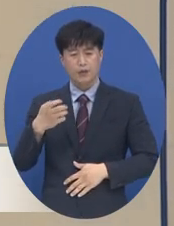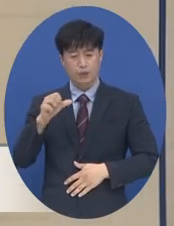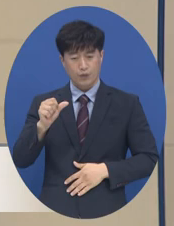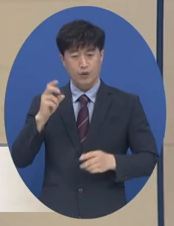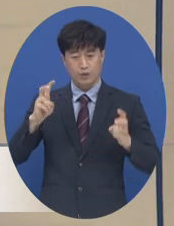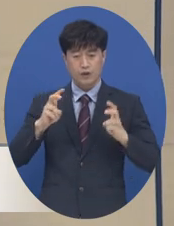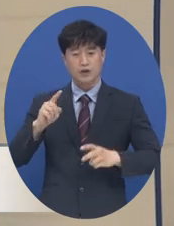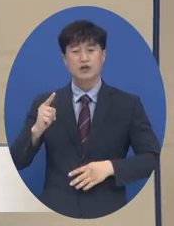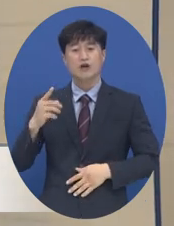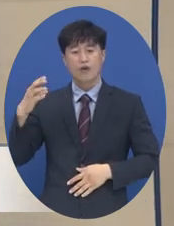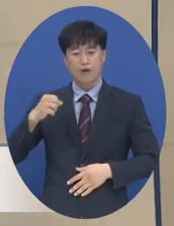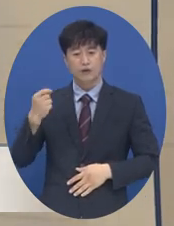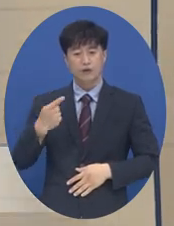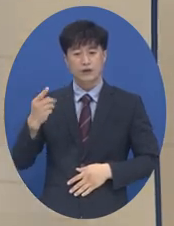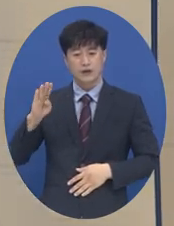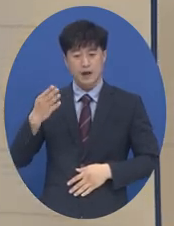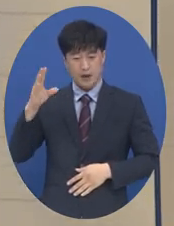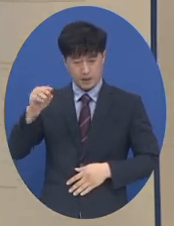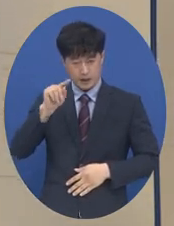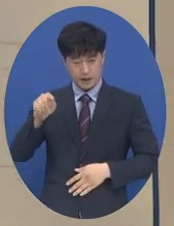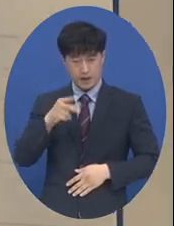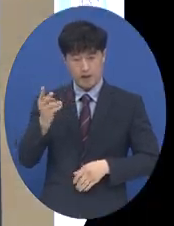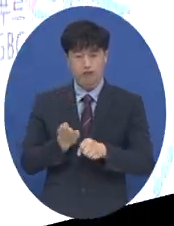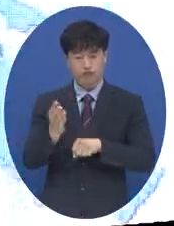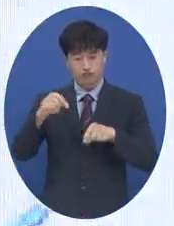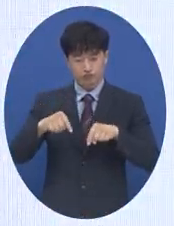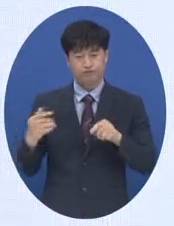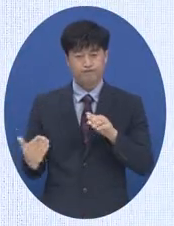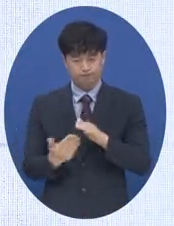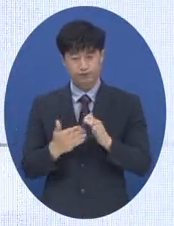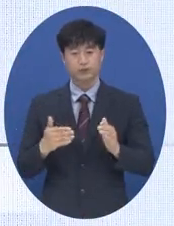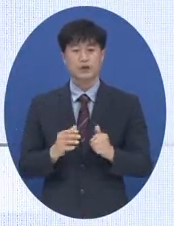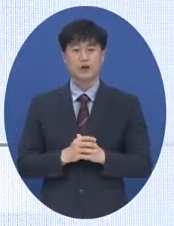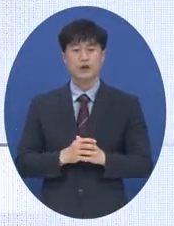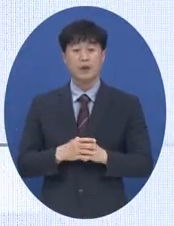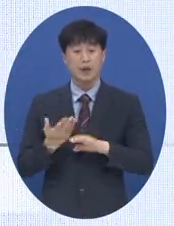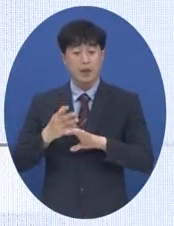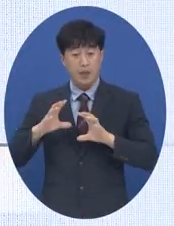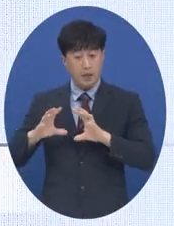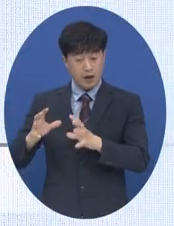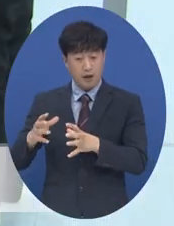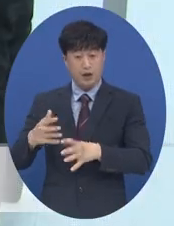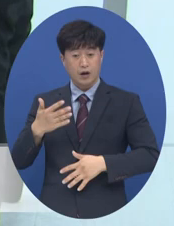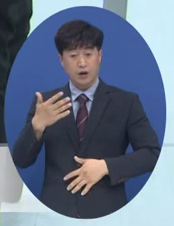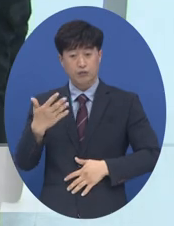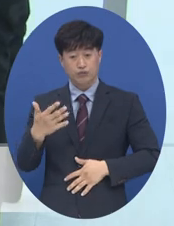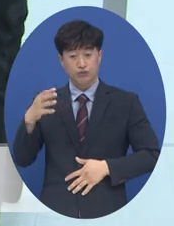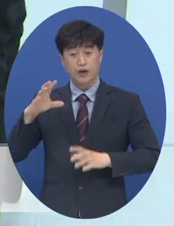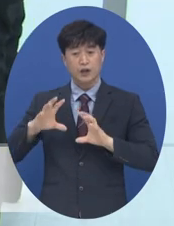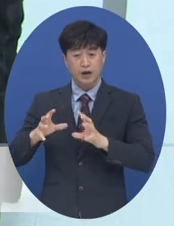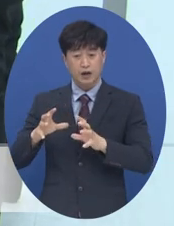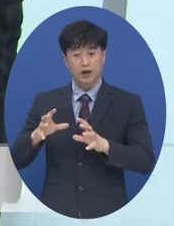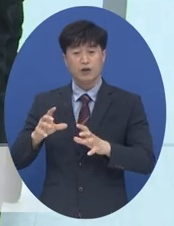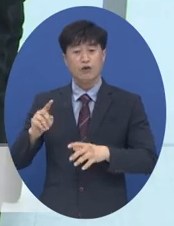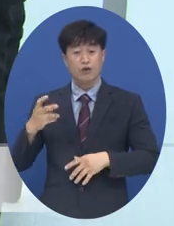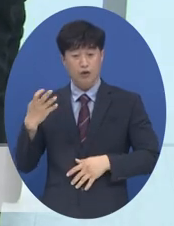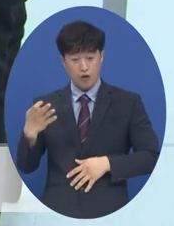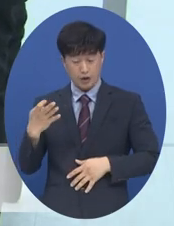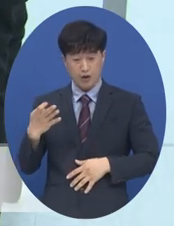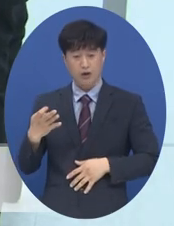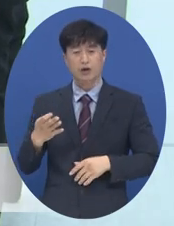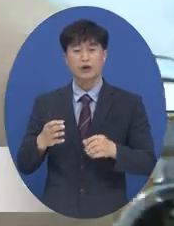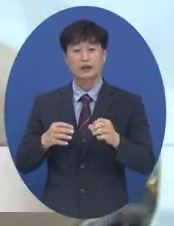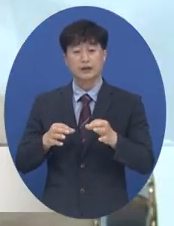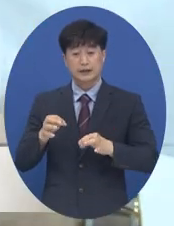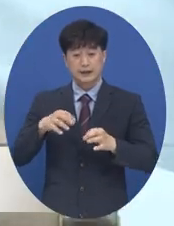1억 1,400만 달러의 수출 상담 실적을 거뒀습니다. 또 해외 9개국 14개소의 경기 비즈니스 센터는 원스톱 종합 수출